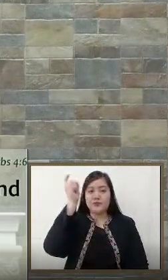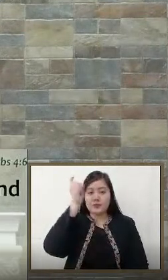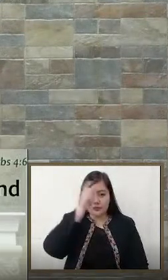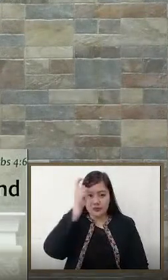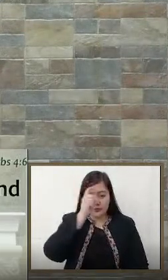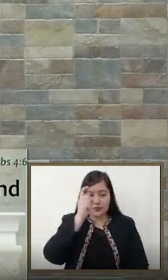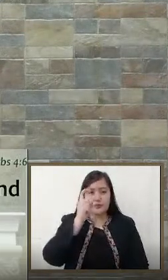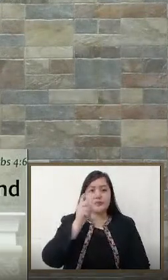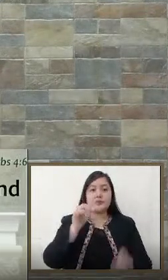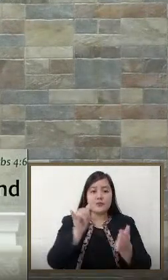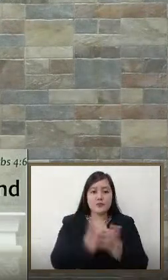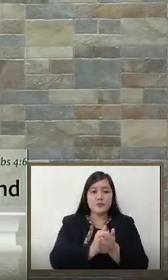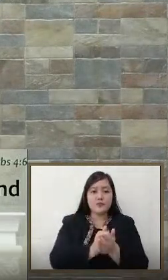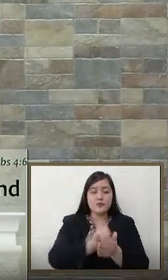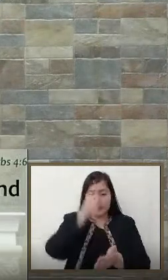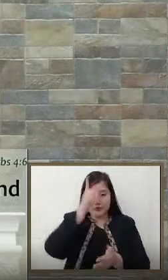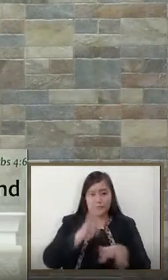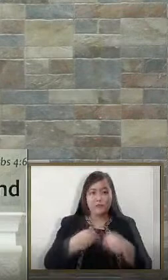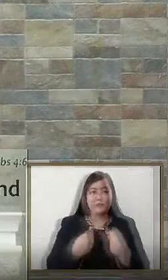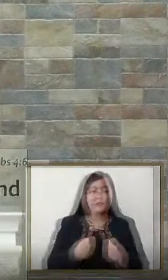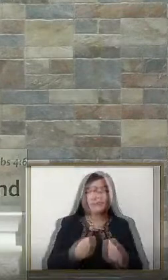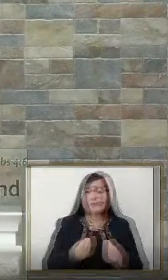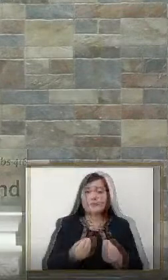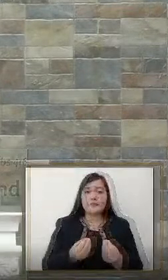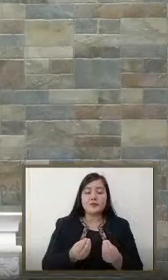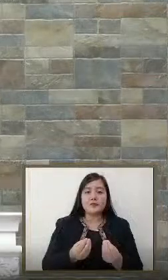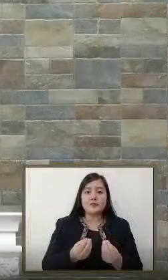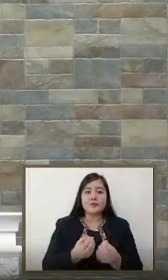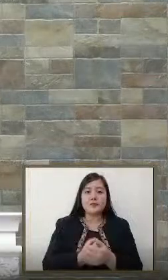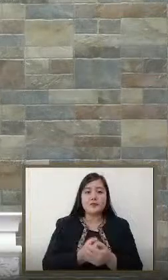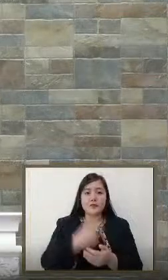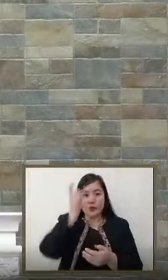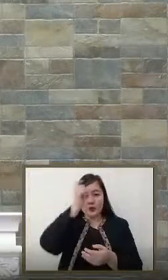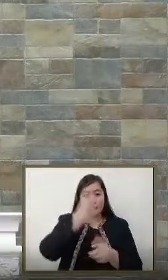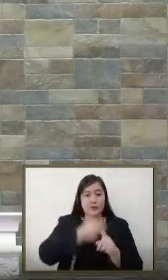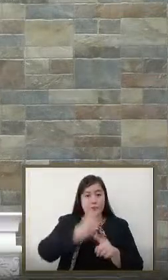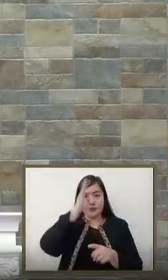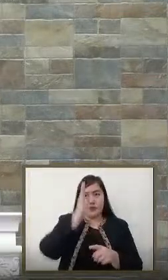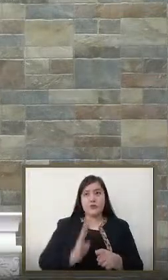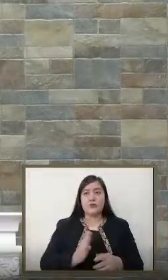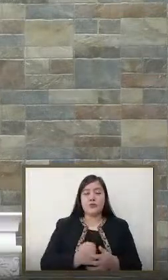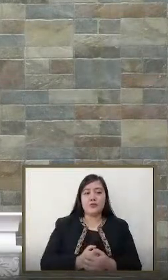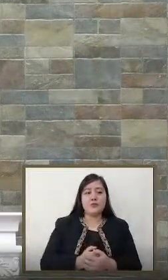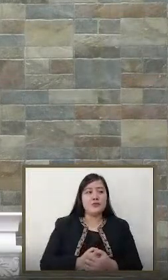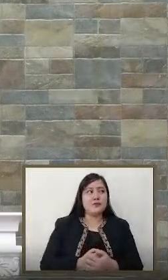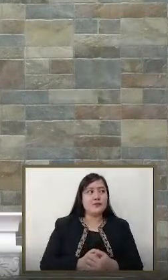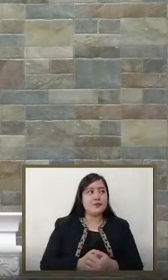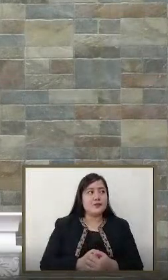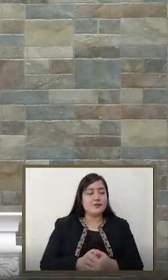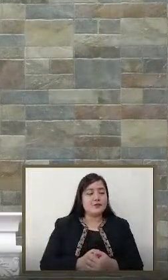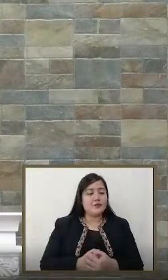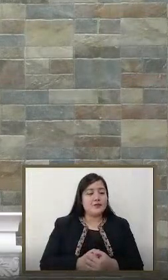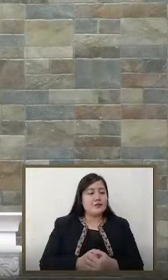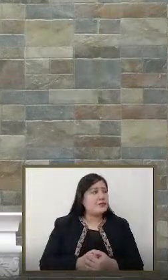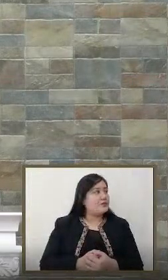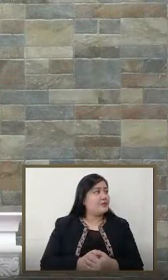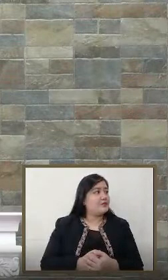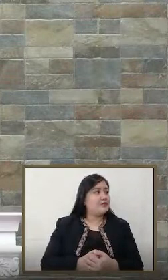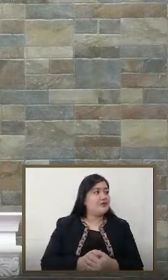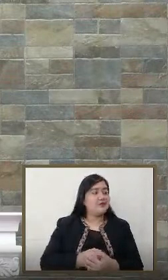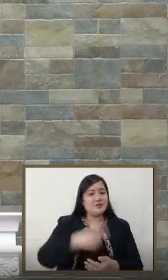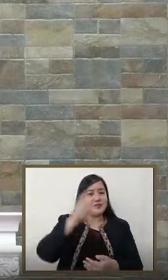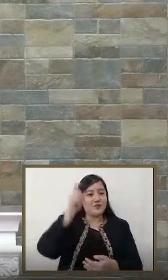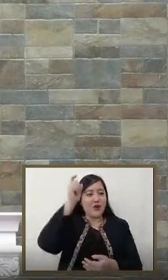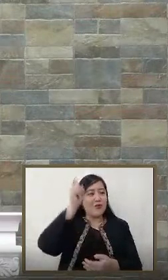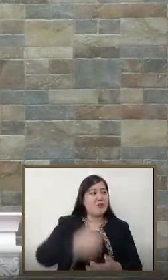na binigay sa atin ng Diyos. Wisdom na kaalaman mula sa Diyos. Amen? Wisdom na mula sa kaalaman ng